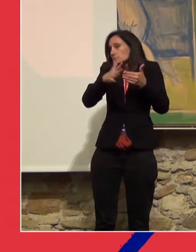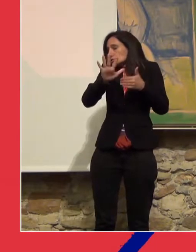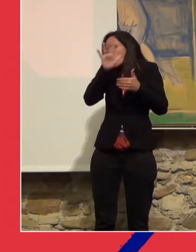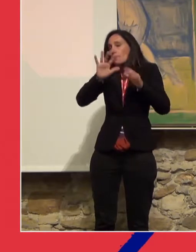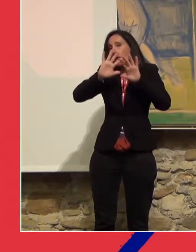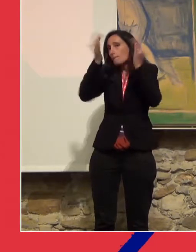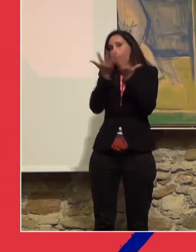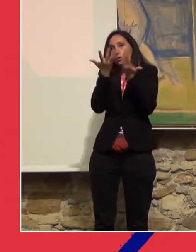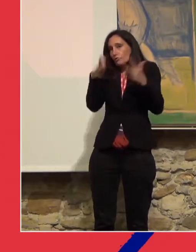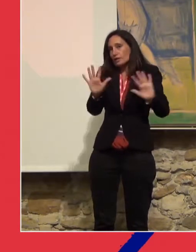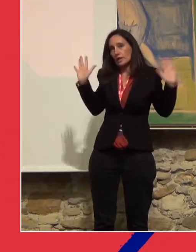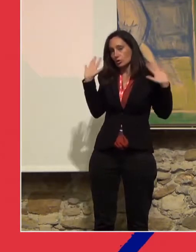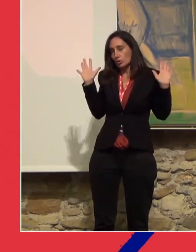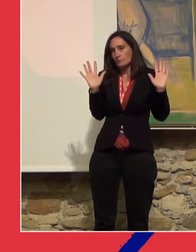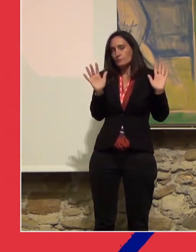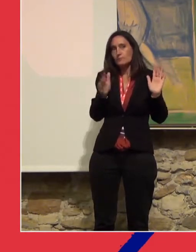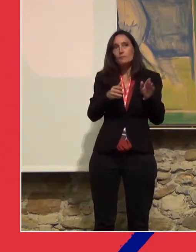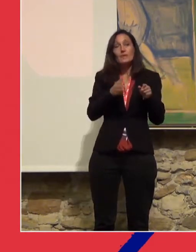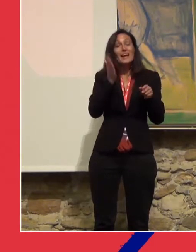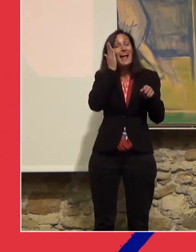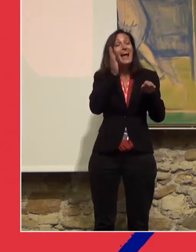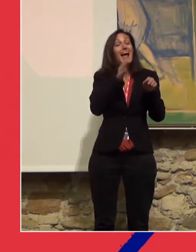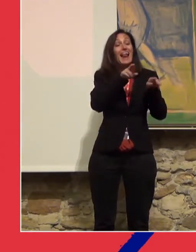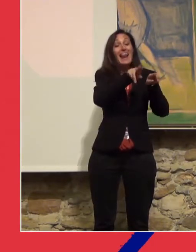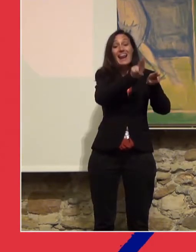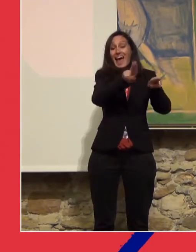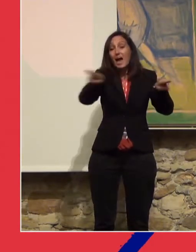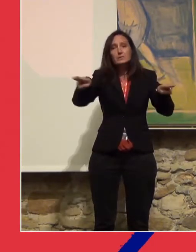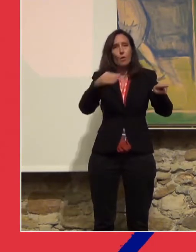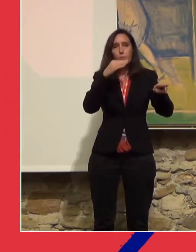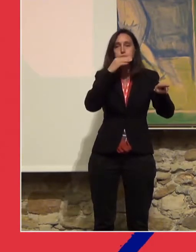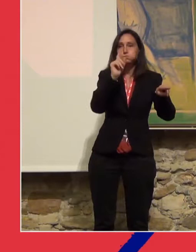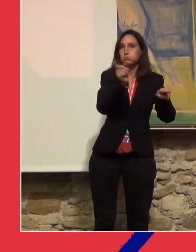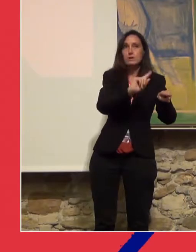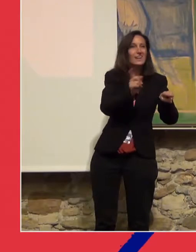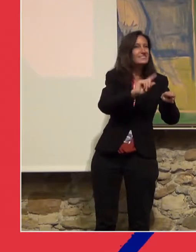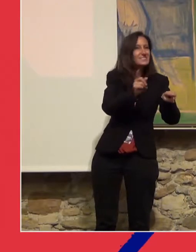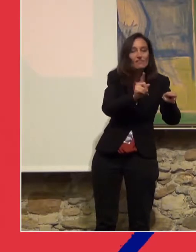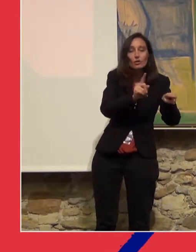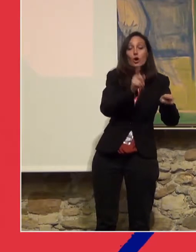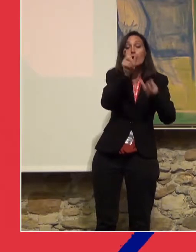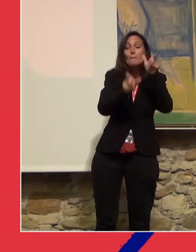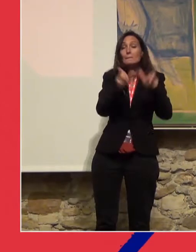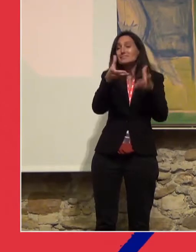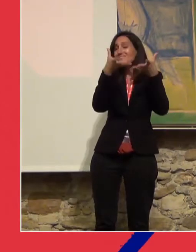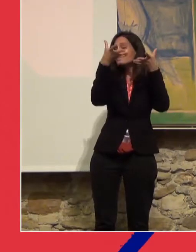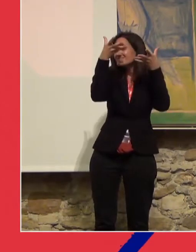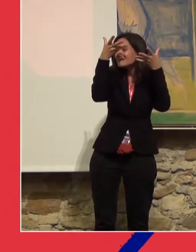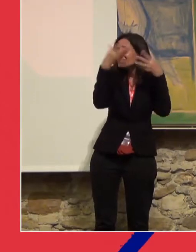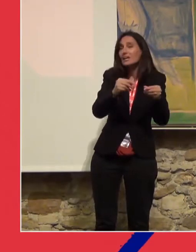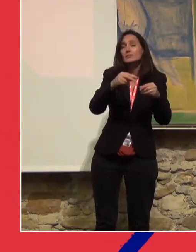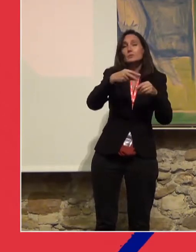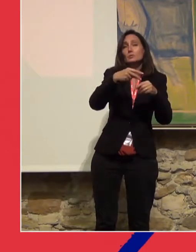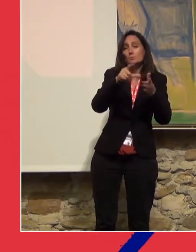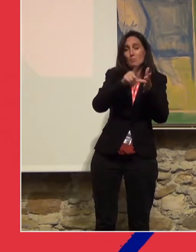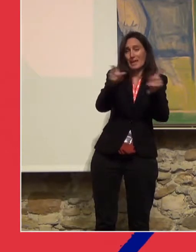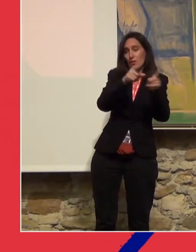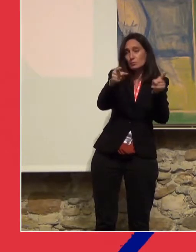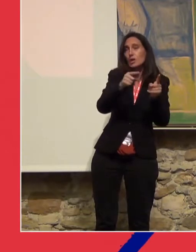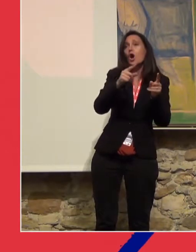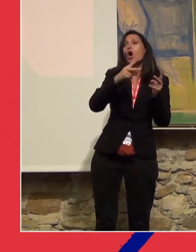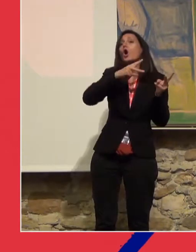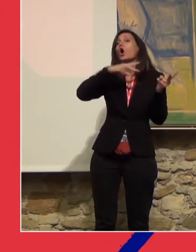bastavano e diversi pazienti in quei giorni furono trasferiti negli altri ospedali italiani o in